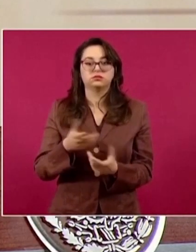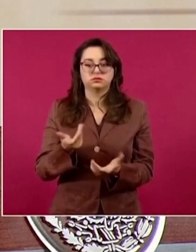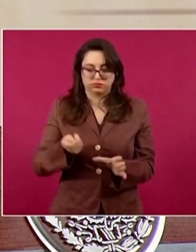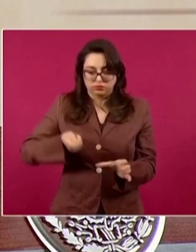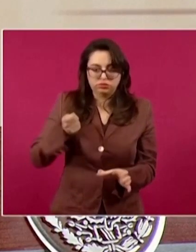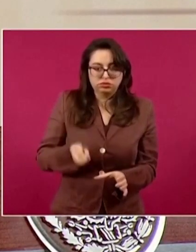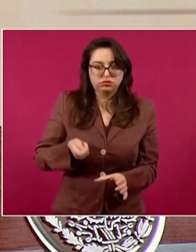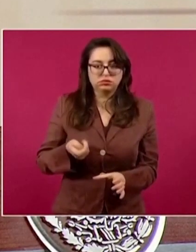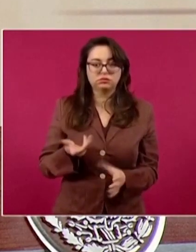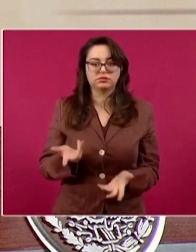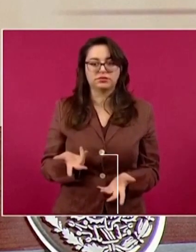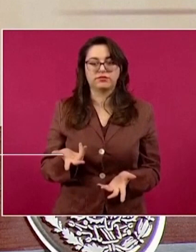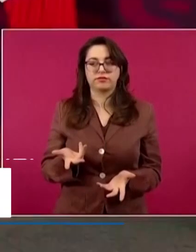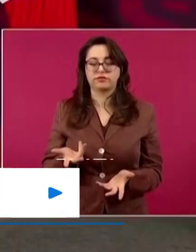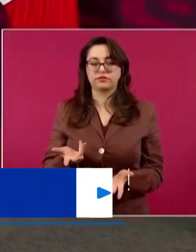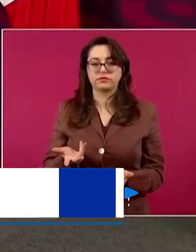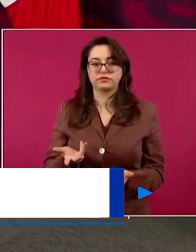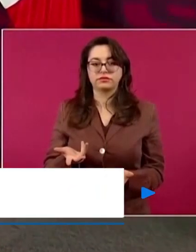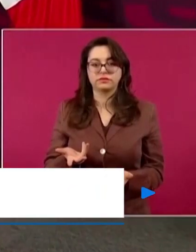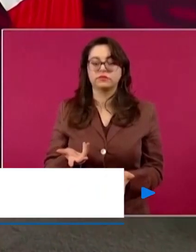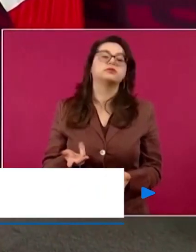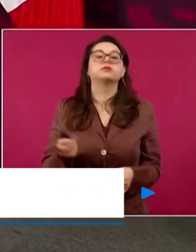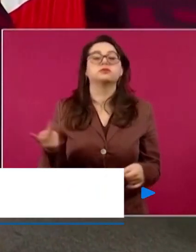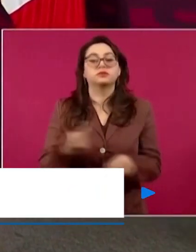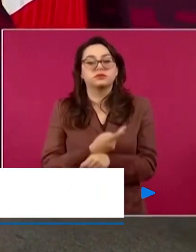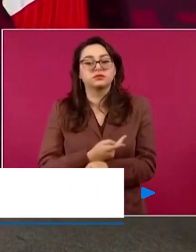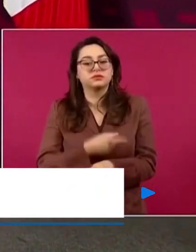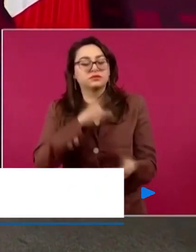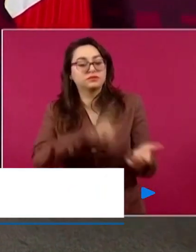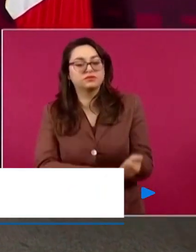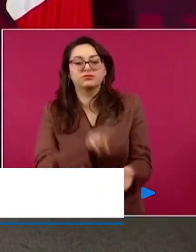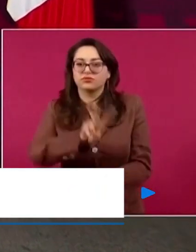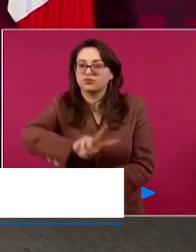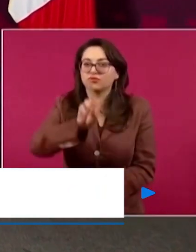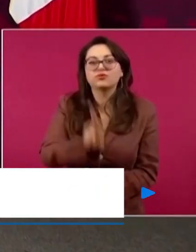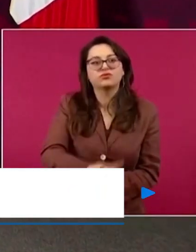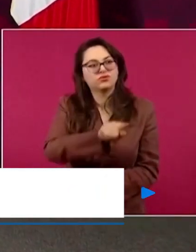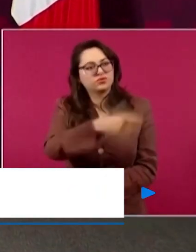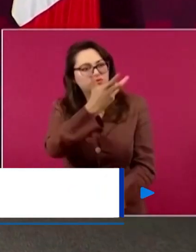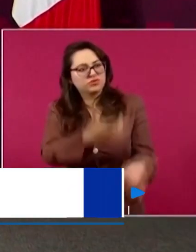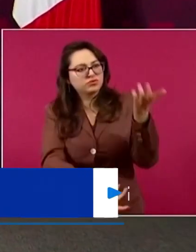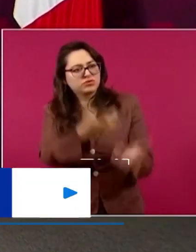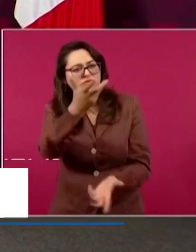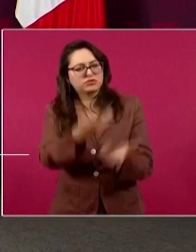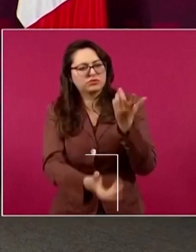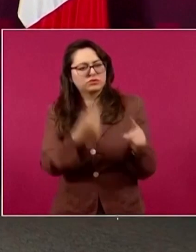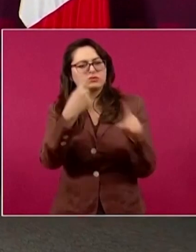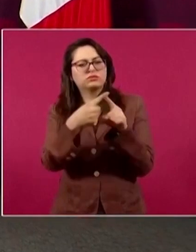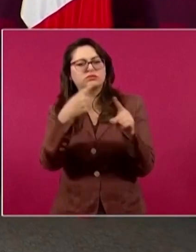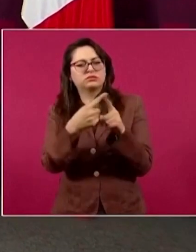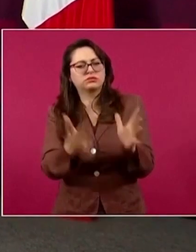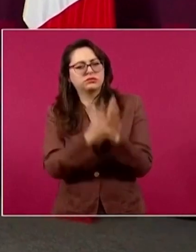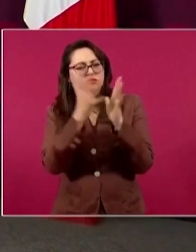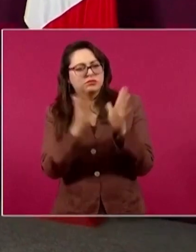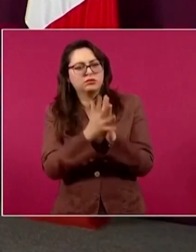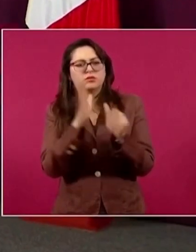bên công tố cần phải kết thúc các cuộc điều tra và nhanh chóng báo cáo về vụ việc những gì đã xảy ra những ai có liên quan ai phải chịu